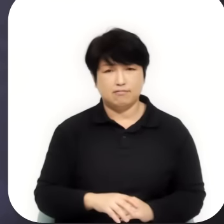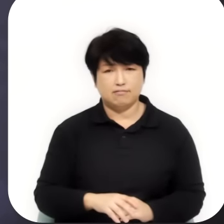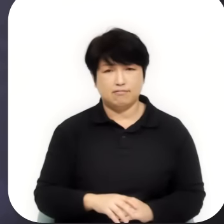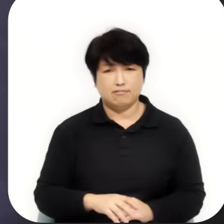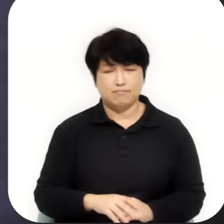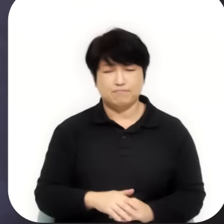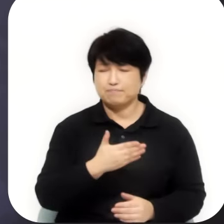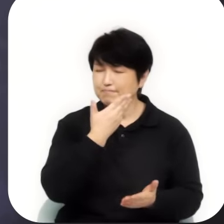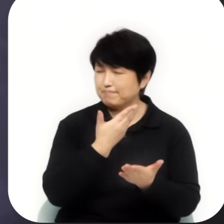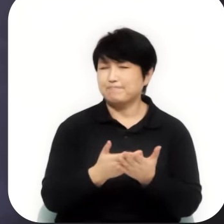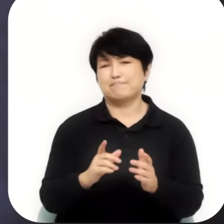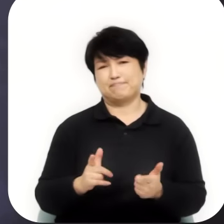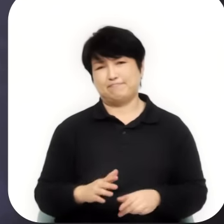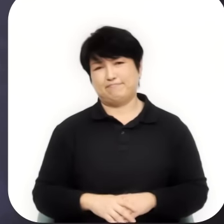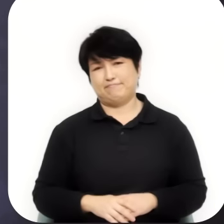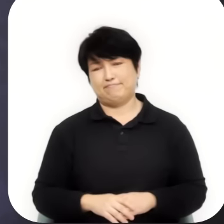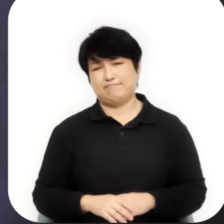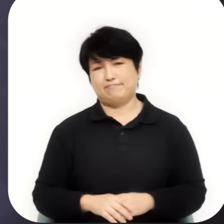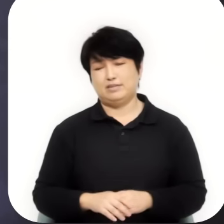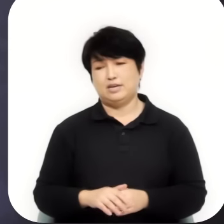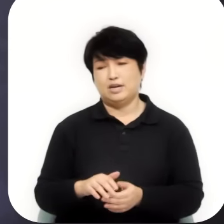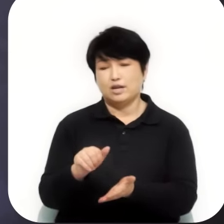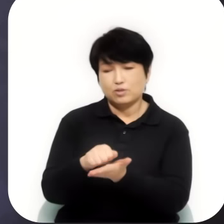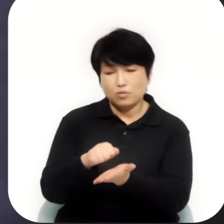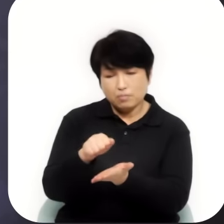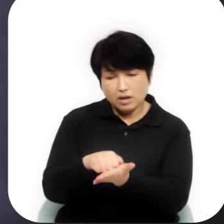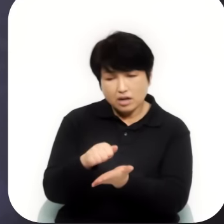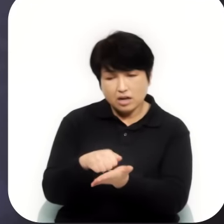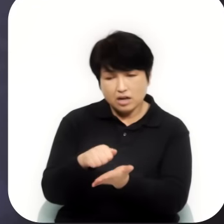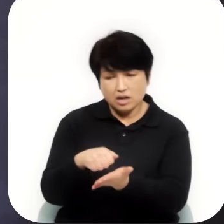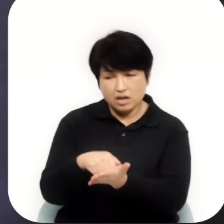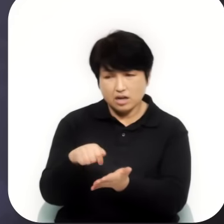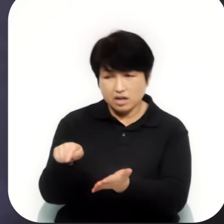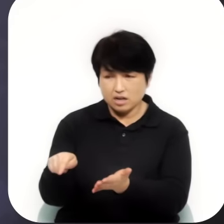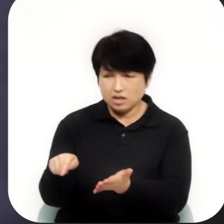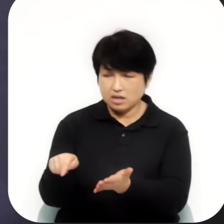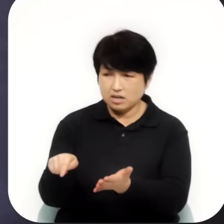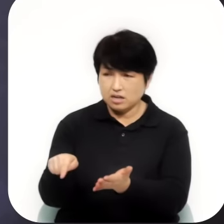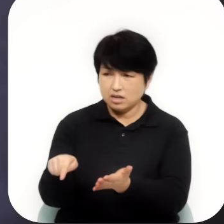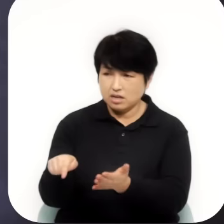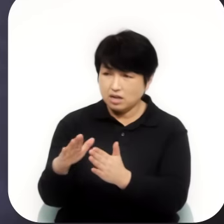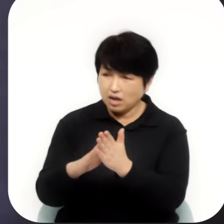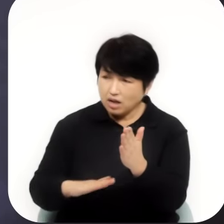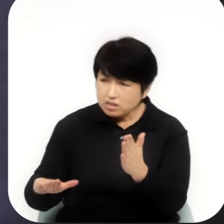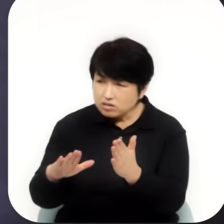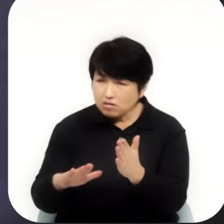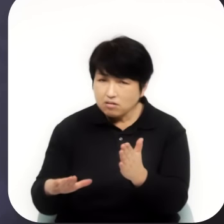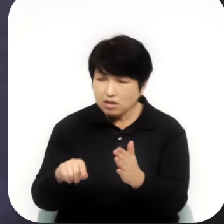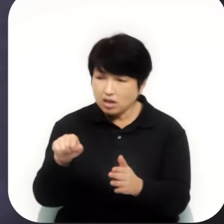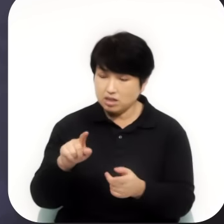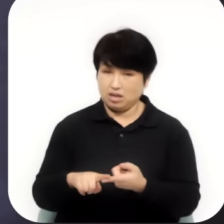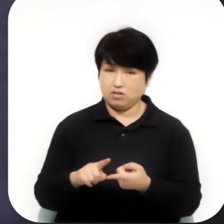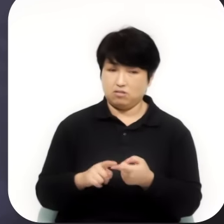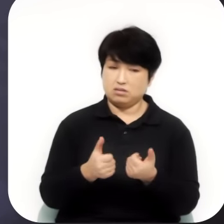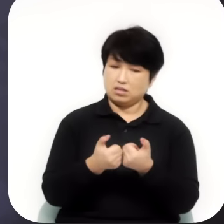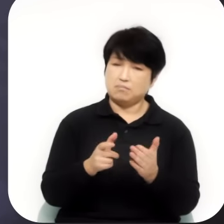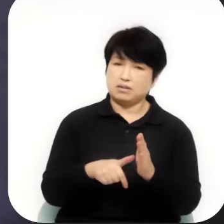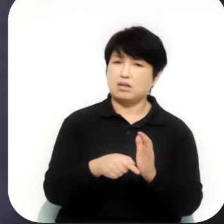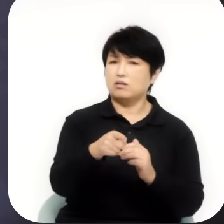그러니까 앞으로 도박하는 사람, 도박하는 사람들 사이에 아이들이 힘든 사람 상담하는 데는 어때요? 자기가